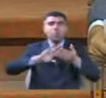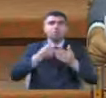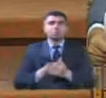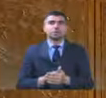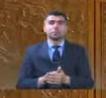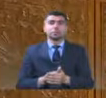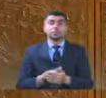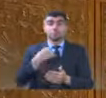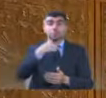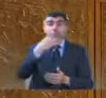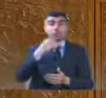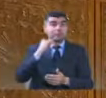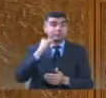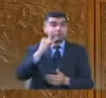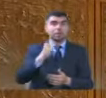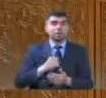ورغم ذلك